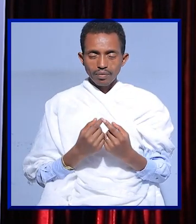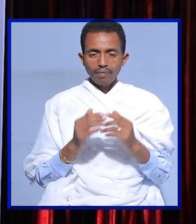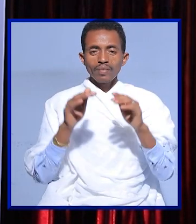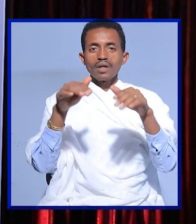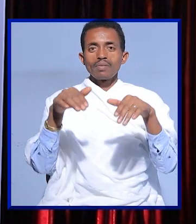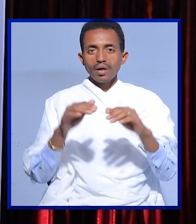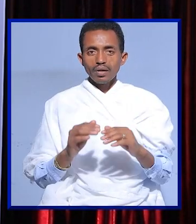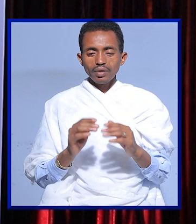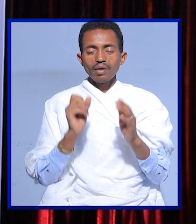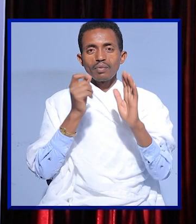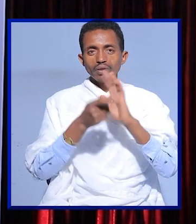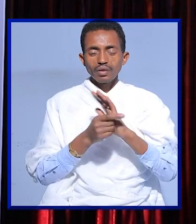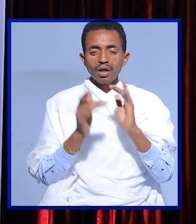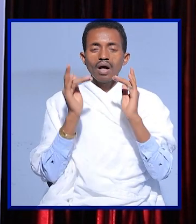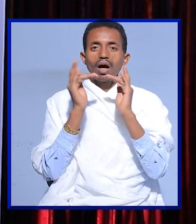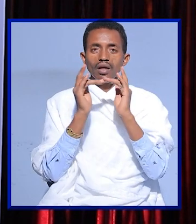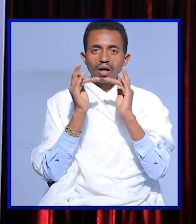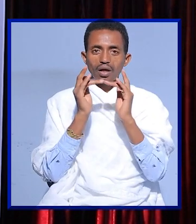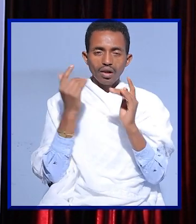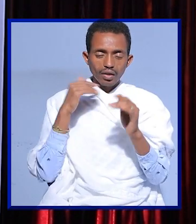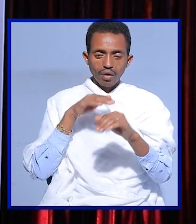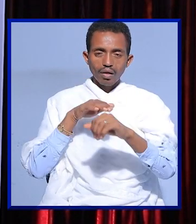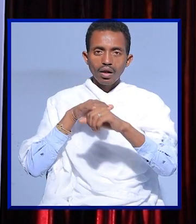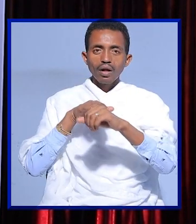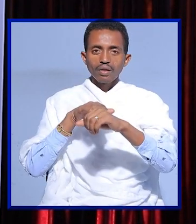የመቃብር ምሳሌ ከሆነው አልጋ የቀሰቀሰን